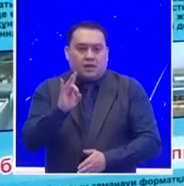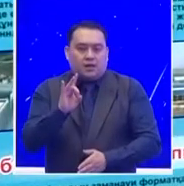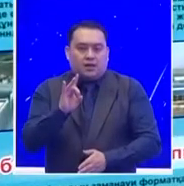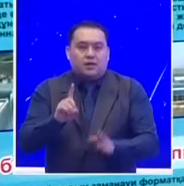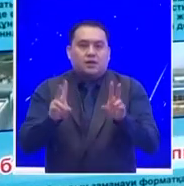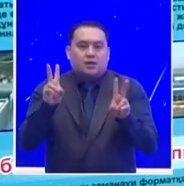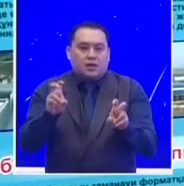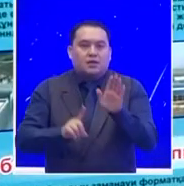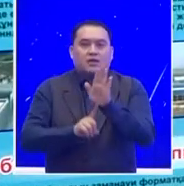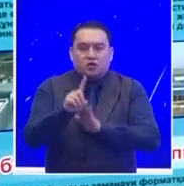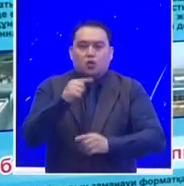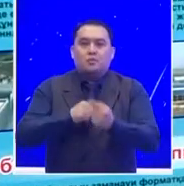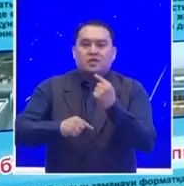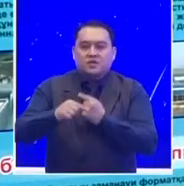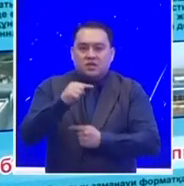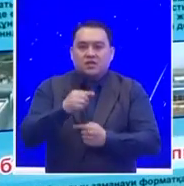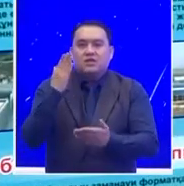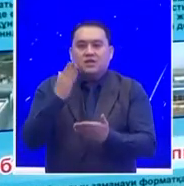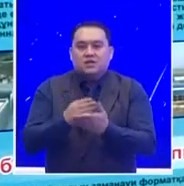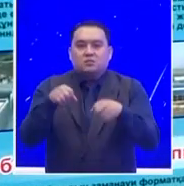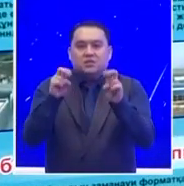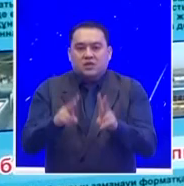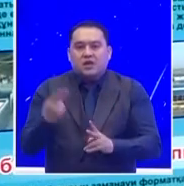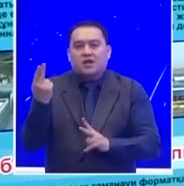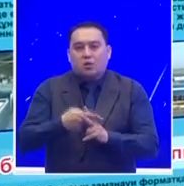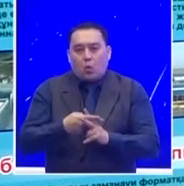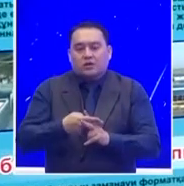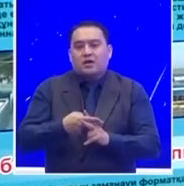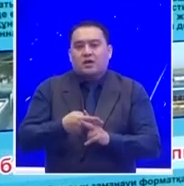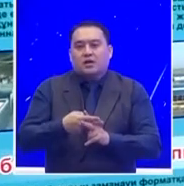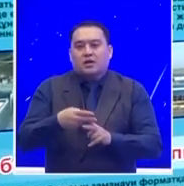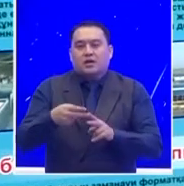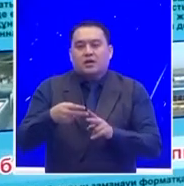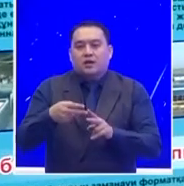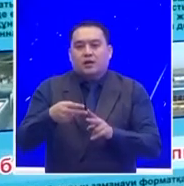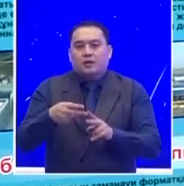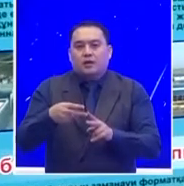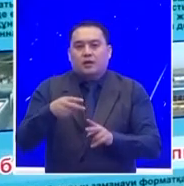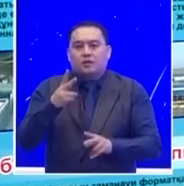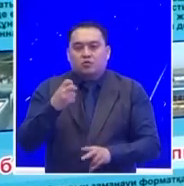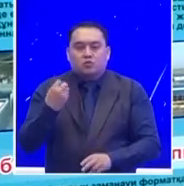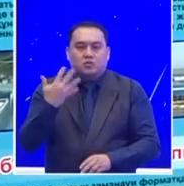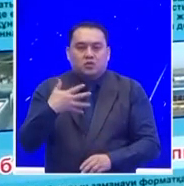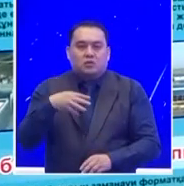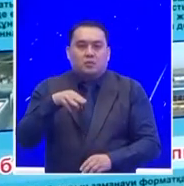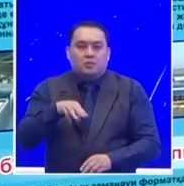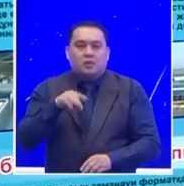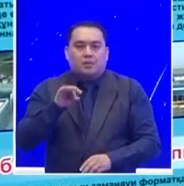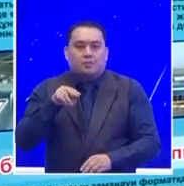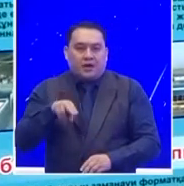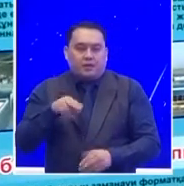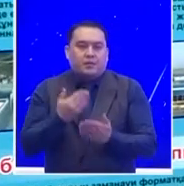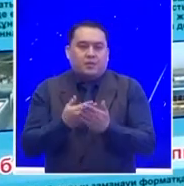для начинающих предпринимателей предусмотрено до 2500 месячных расчетных показателей, то есть